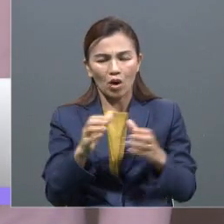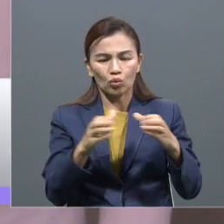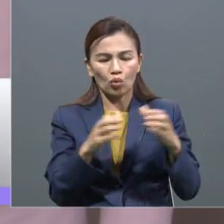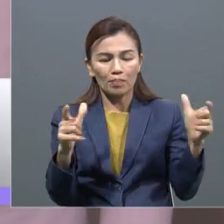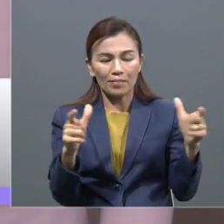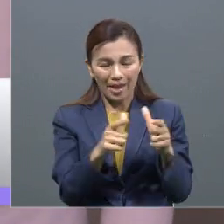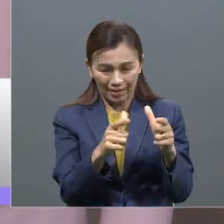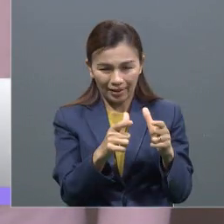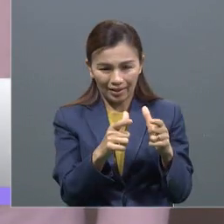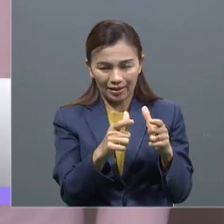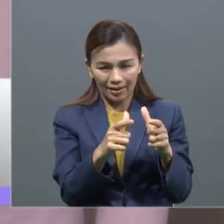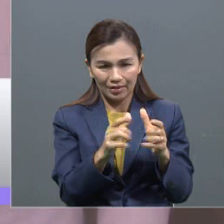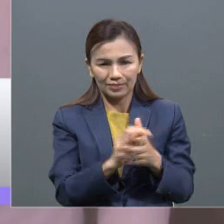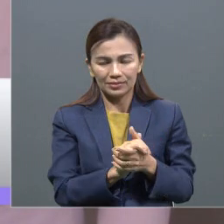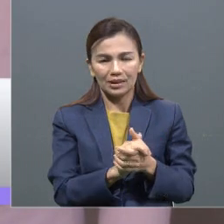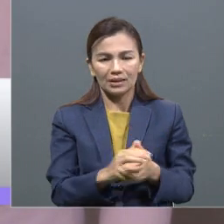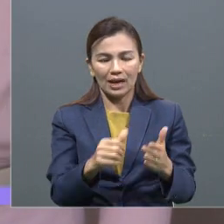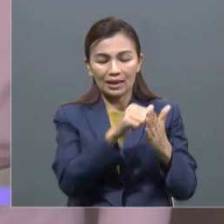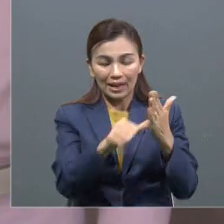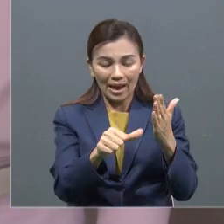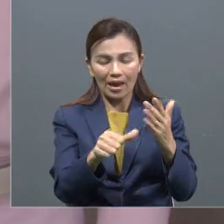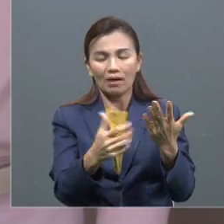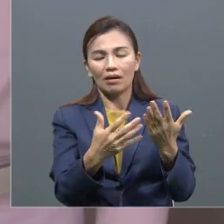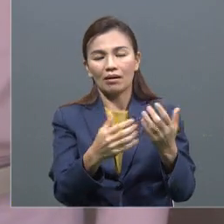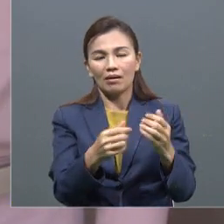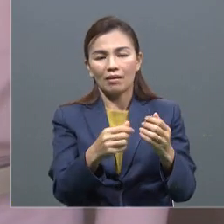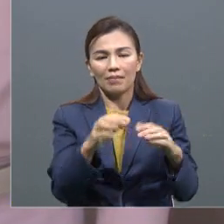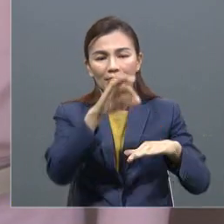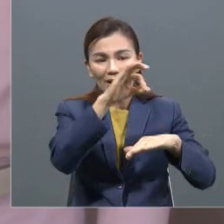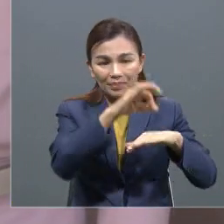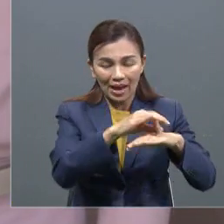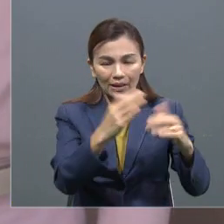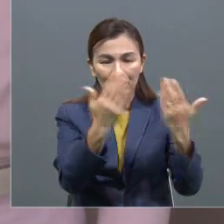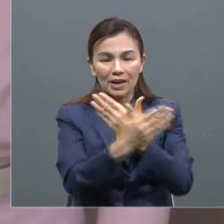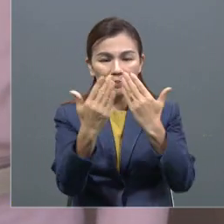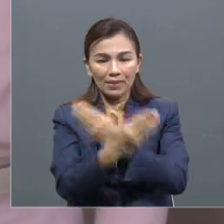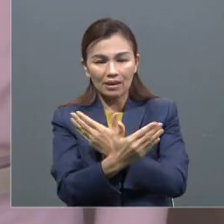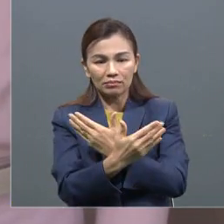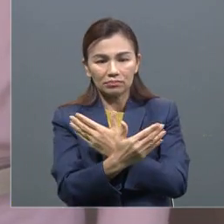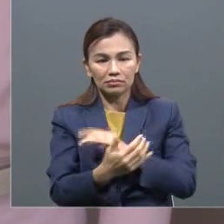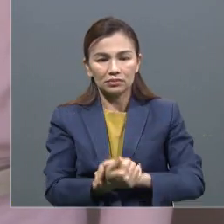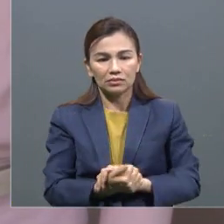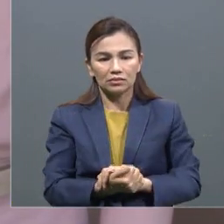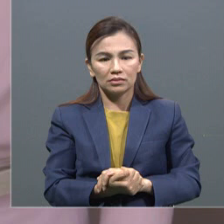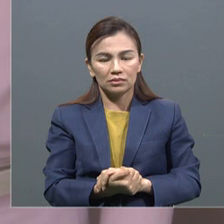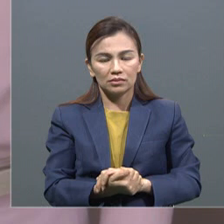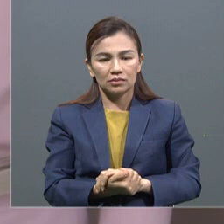ก็ไม่ไอการปรับเปลี่ยนอะไรหรือว่าอะไรเนี่ยมันก็